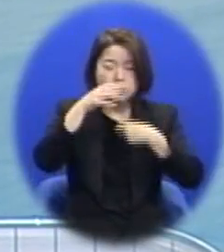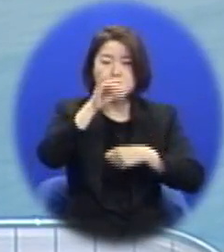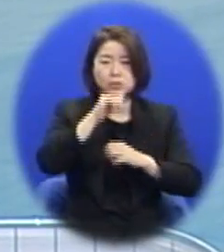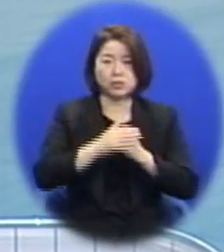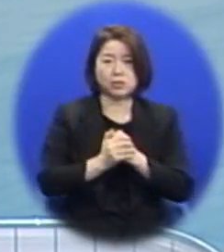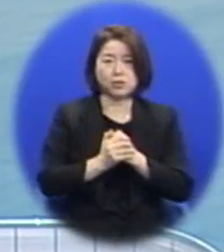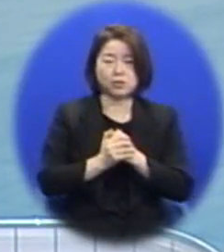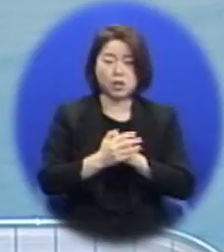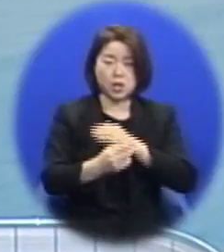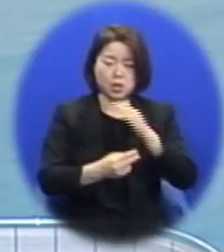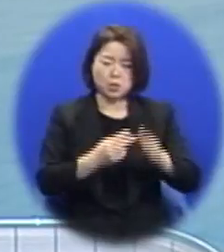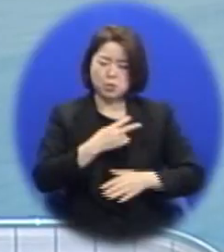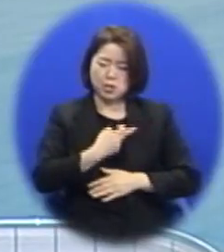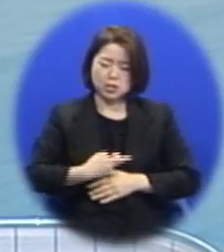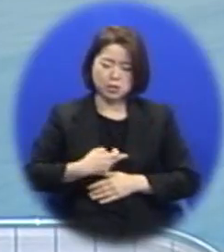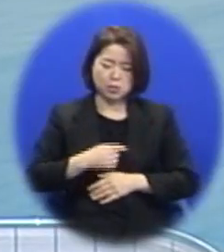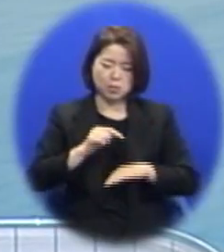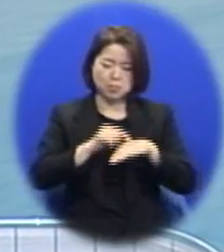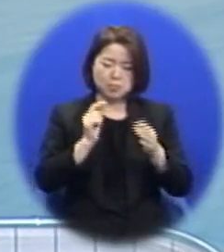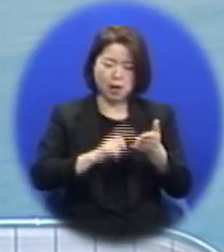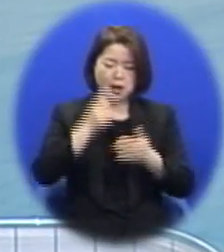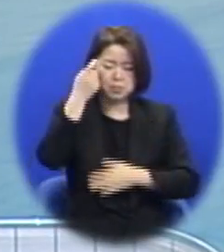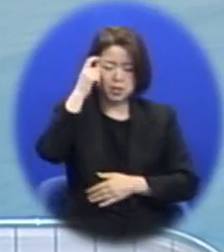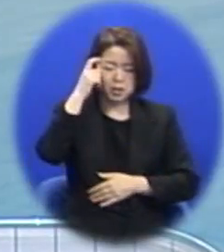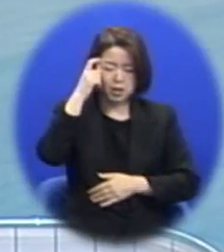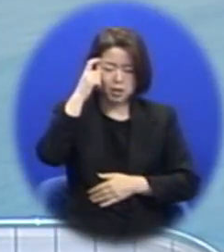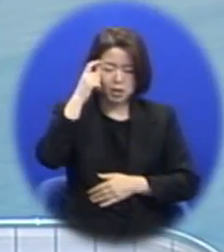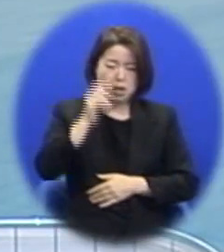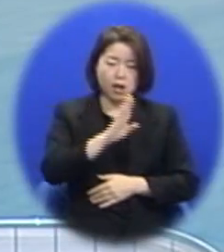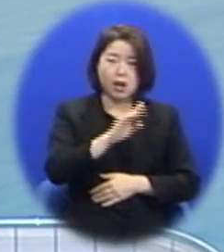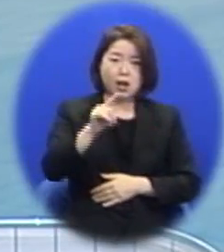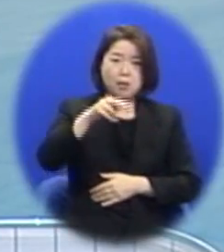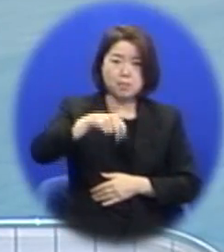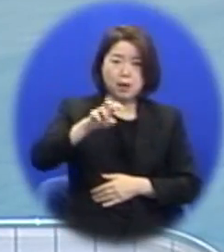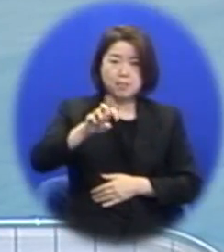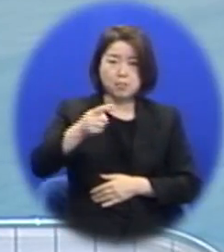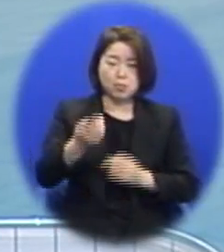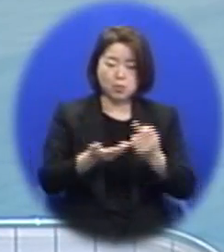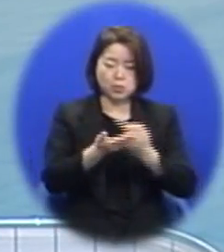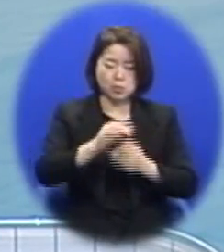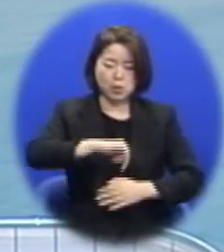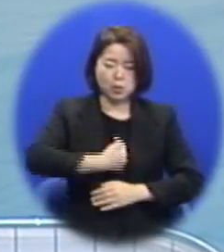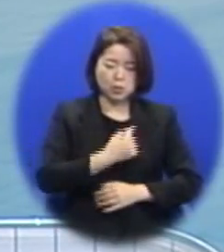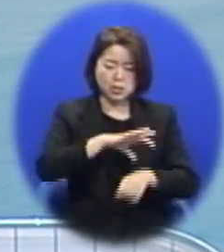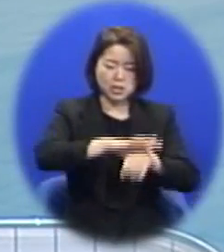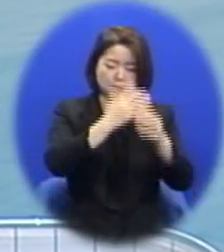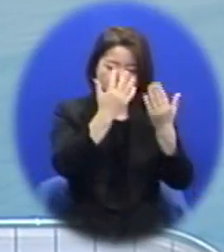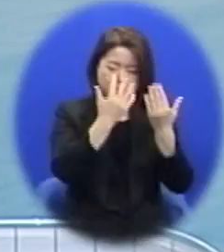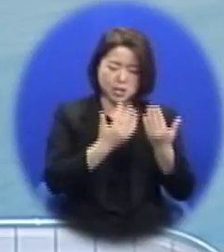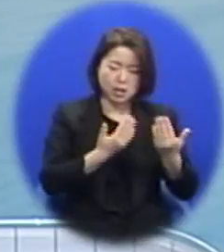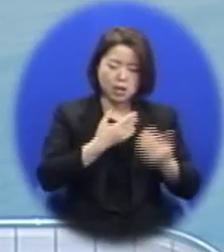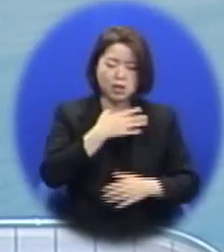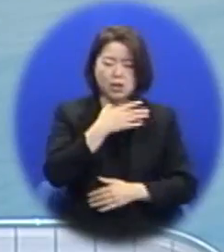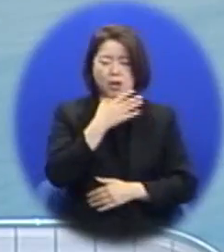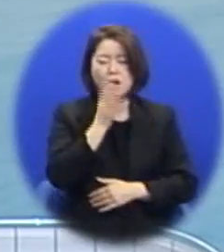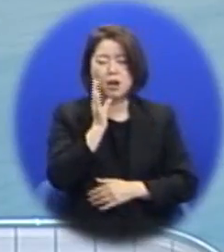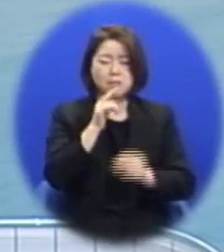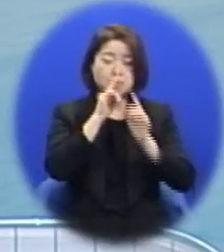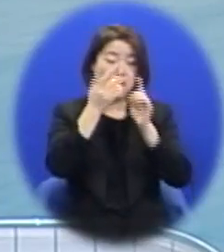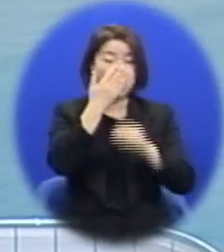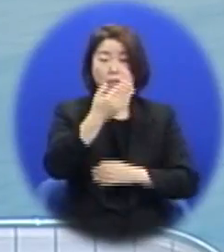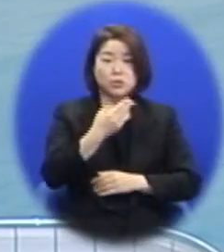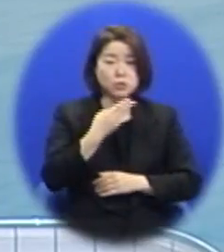사도의 심정을 생각했어요. 밧모섬에 홀로 갇혀서 그 노구에 말할 수 없는